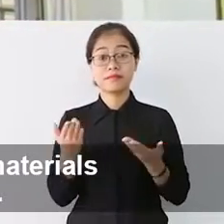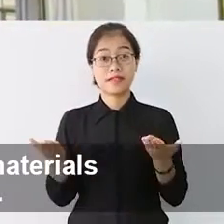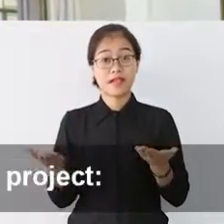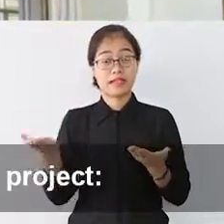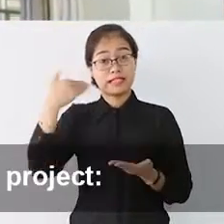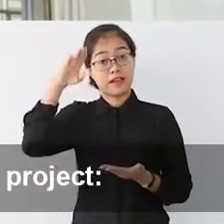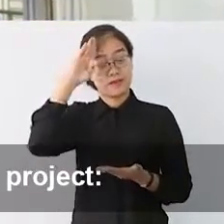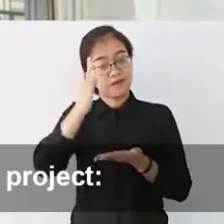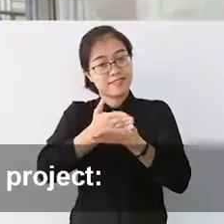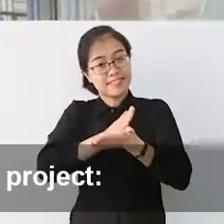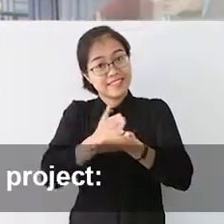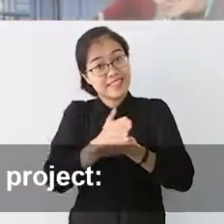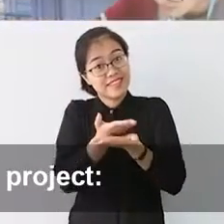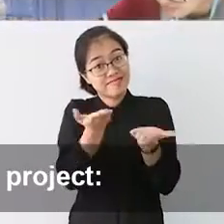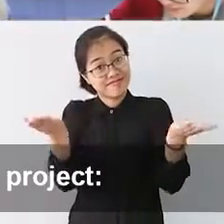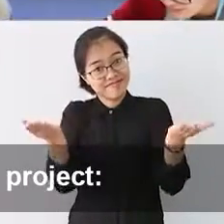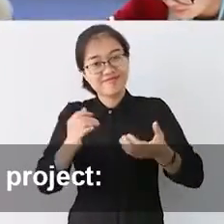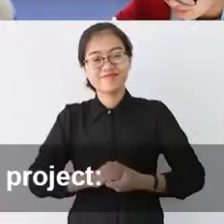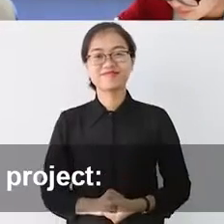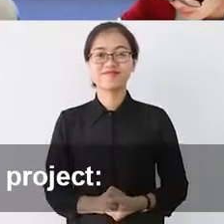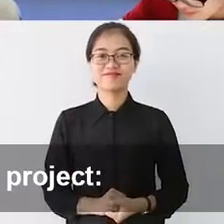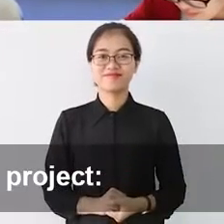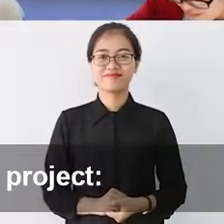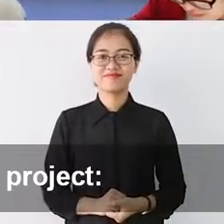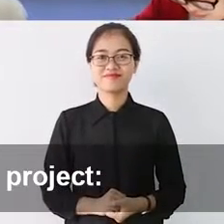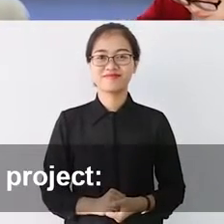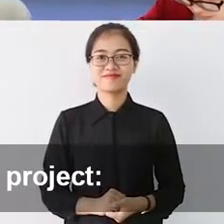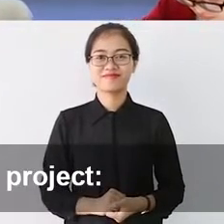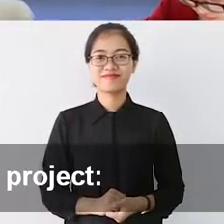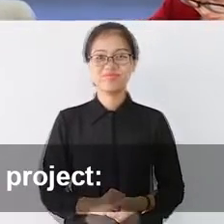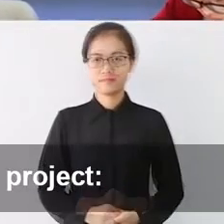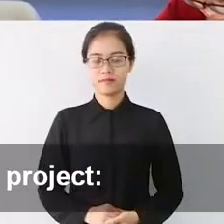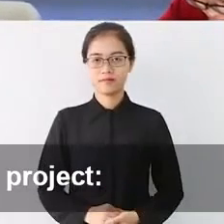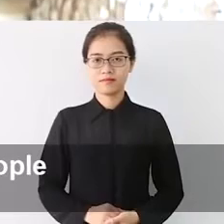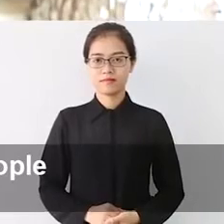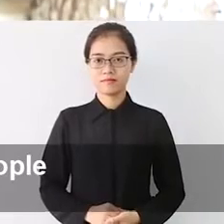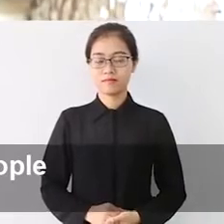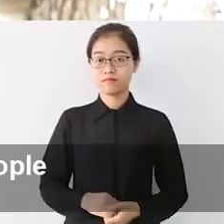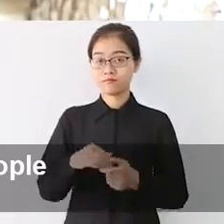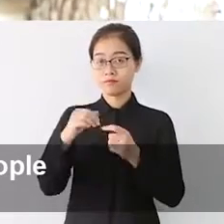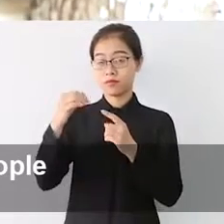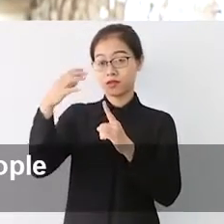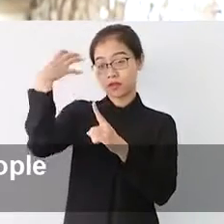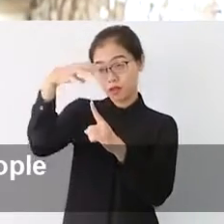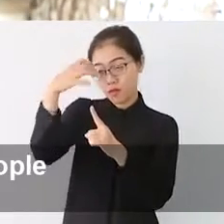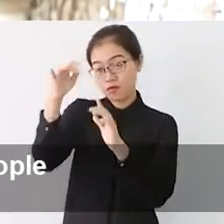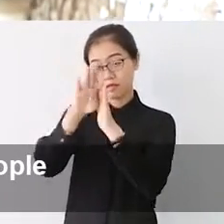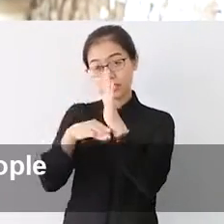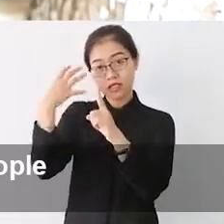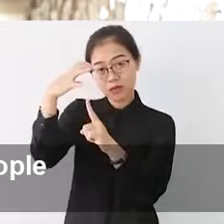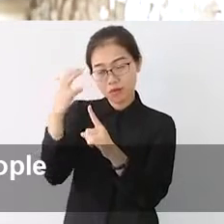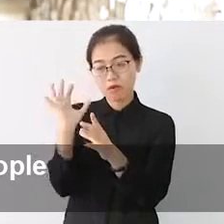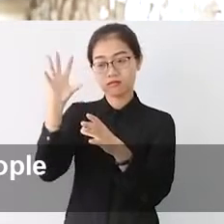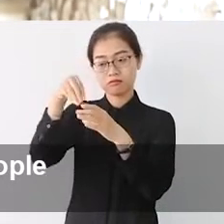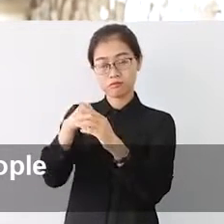quả nhất. Hãy lắng nghe chia sẻ của một số giảng viên sau khi tham gia dự án. Sau những cái lần mà tham gia những cái khóa tập